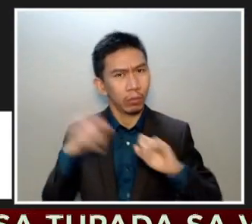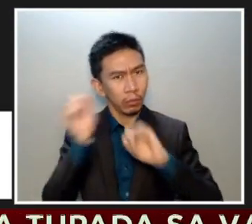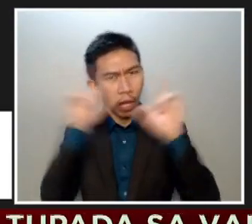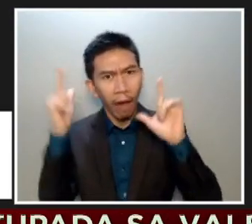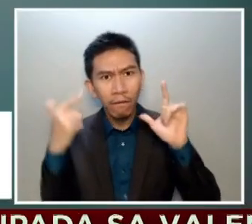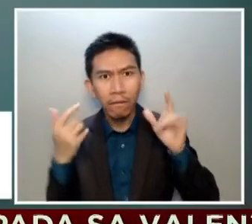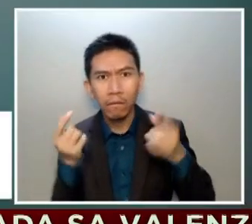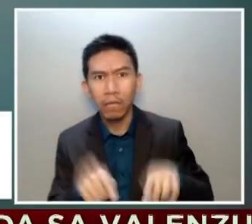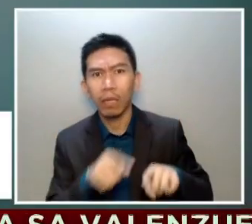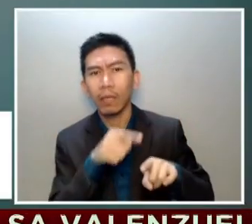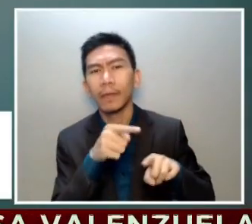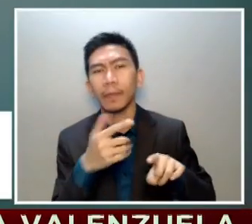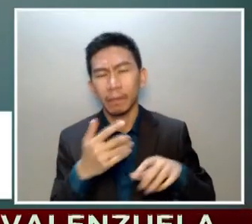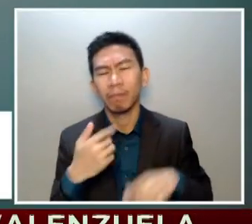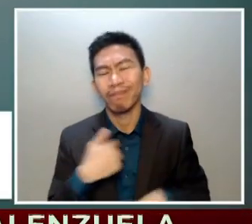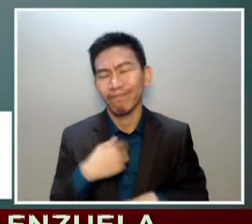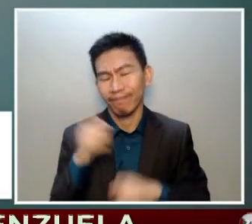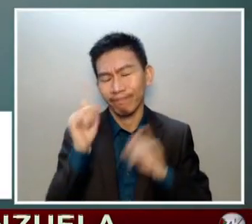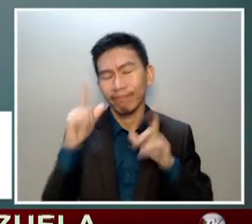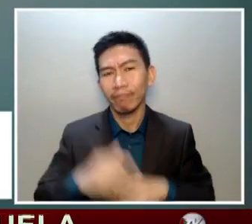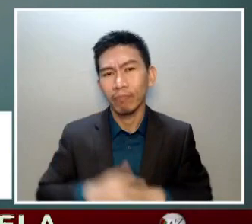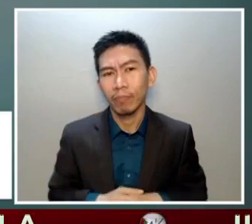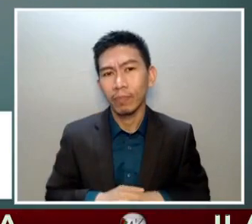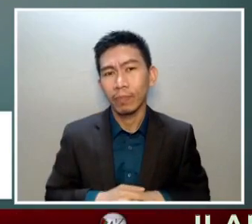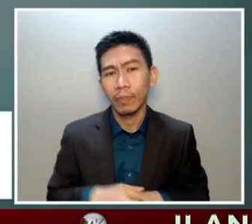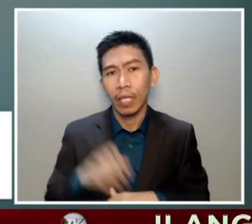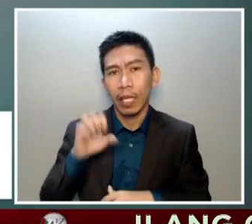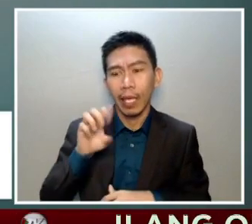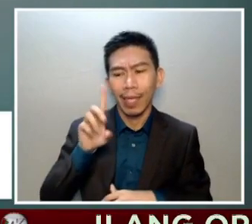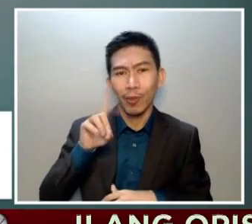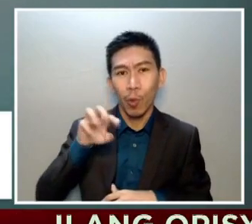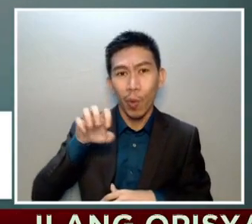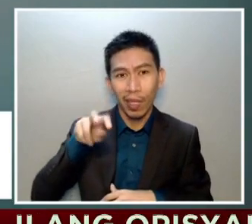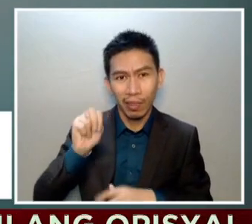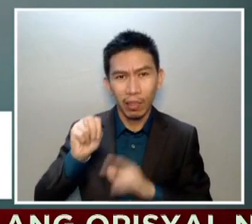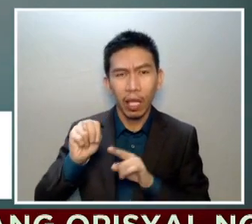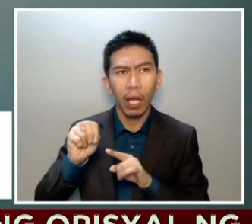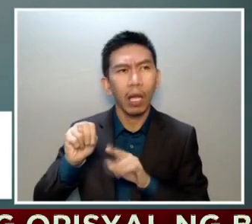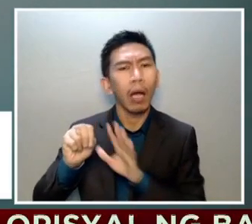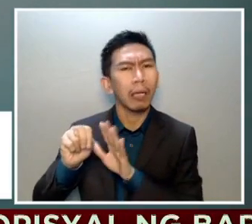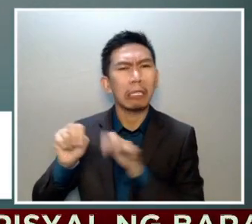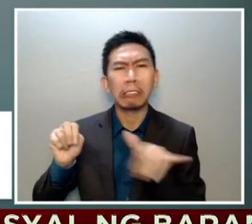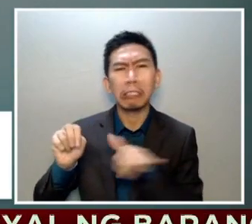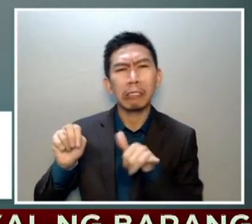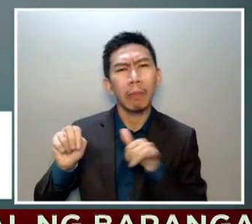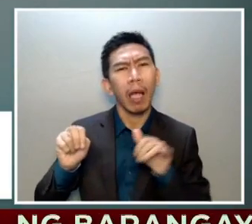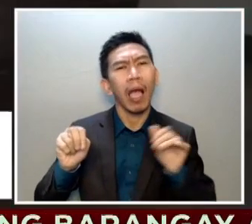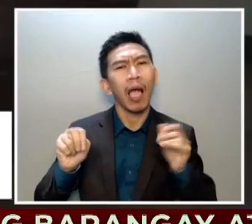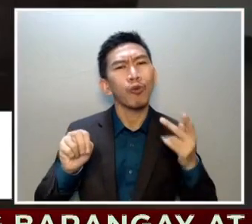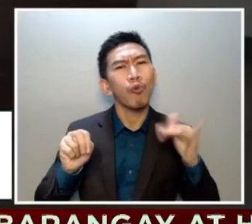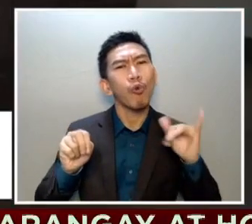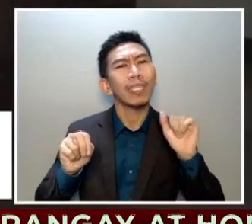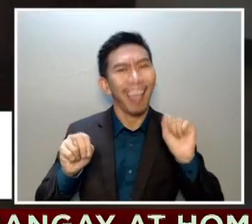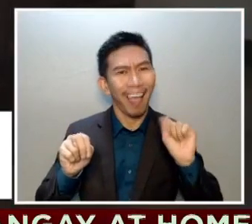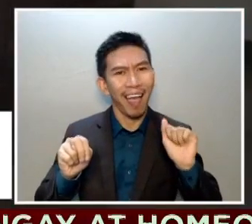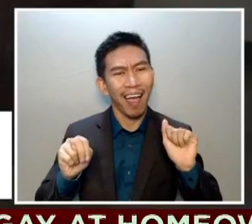nakasangkutan. So si Edwin ay kuya ng aking mga pagdating po